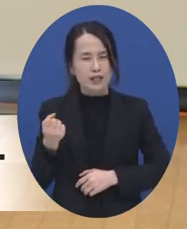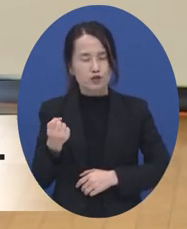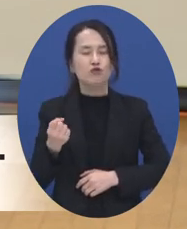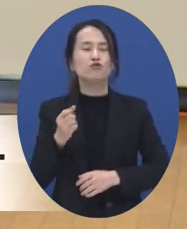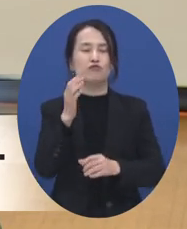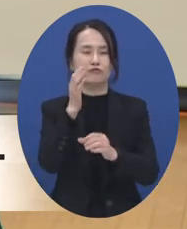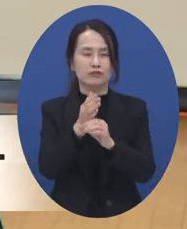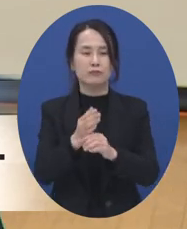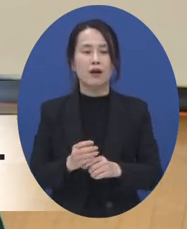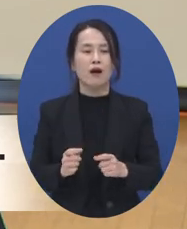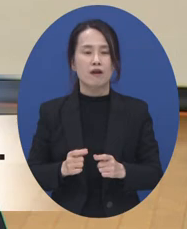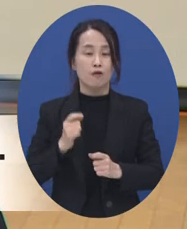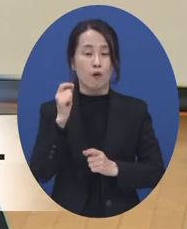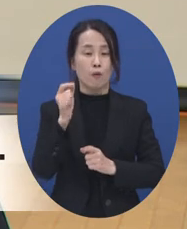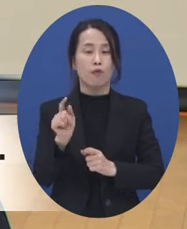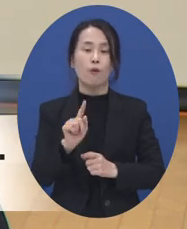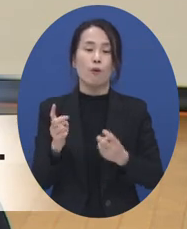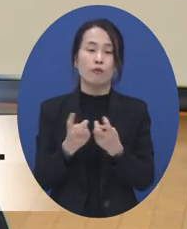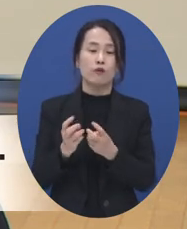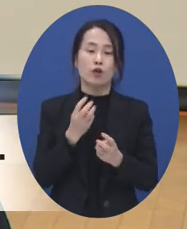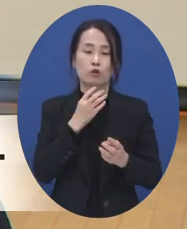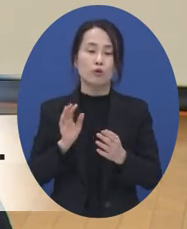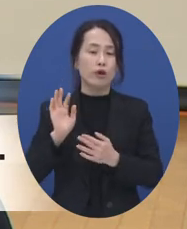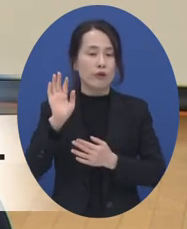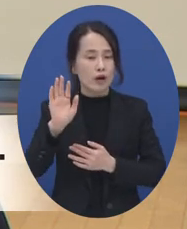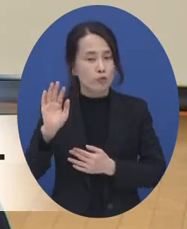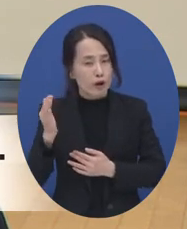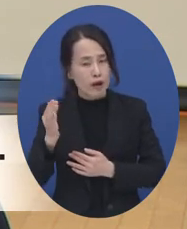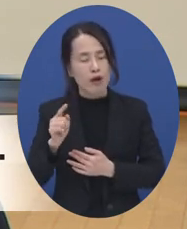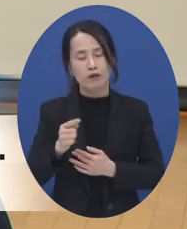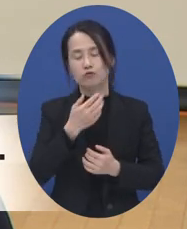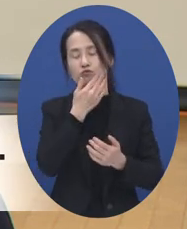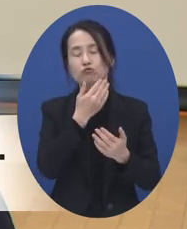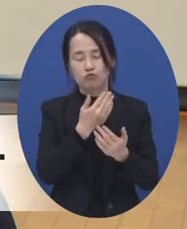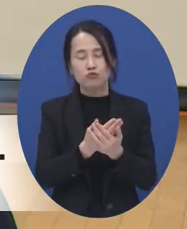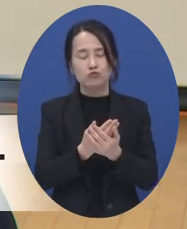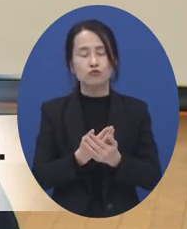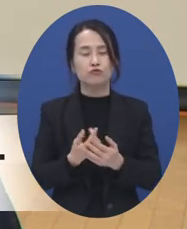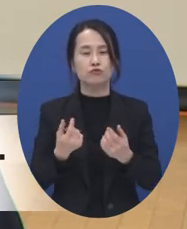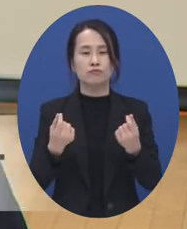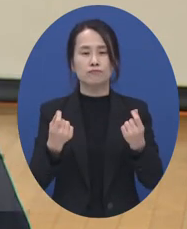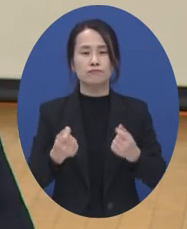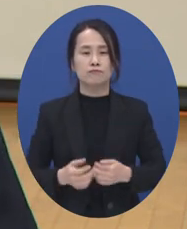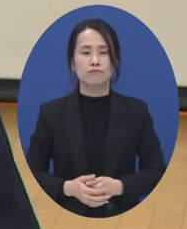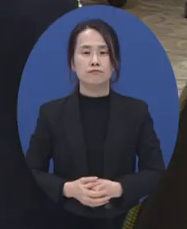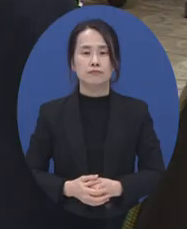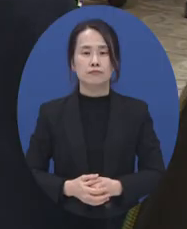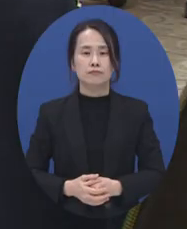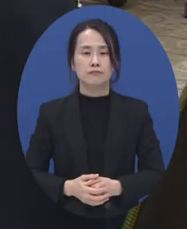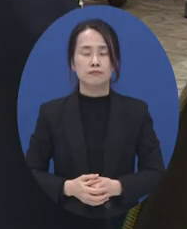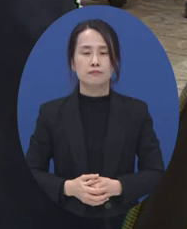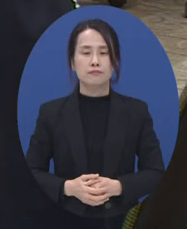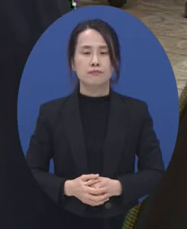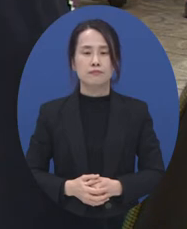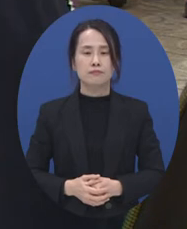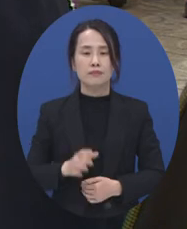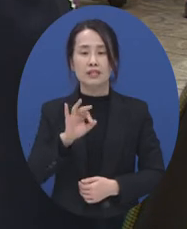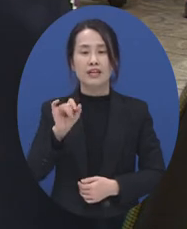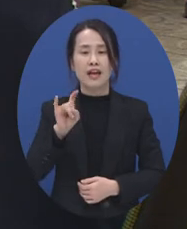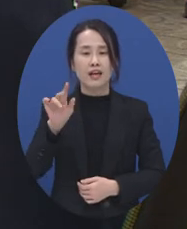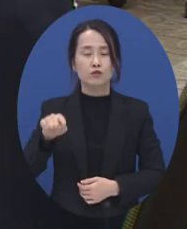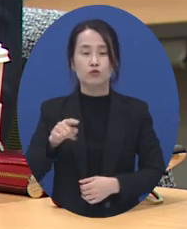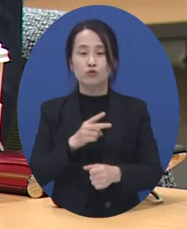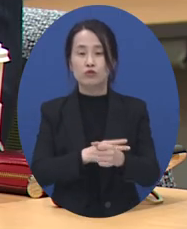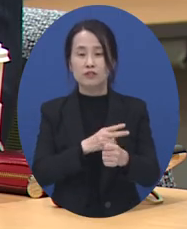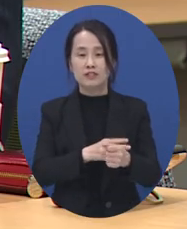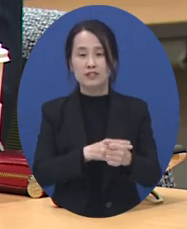있습니다 여 워낙에 어떻게 경기도가 나가야 되나 그게 핵심인 것 같습니다 이애주 경기도문화의전당